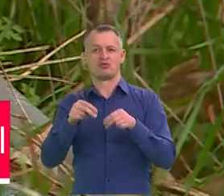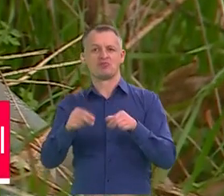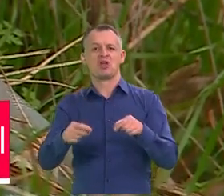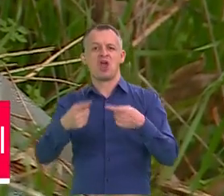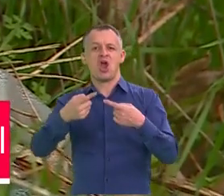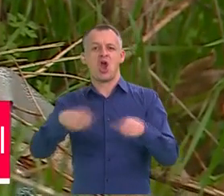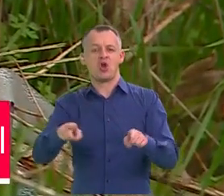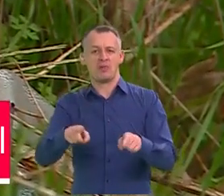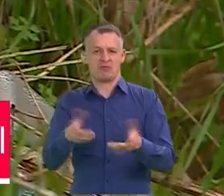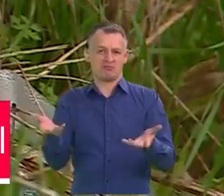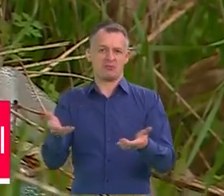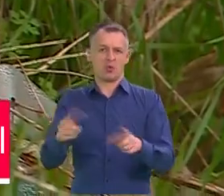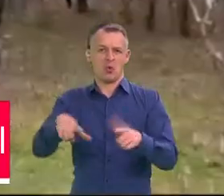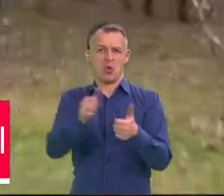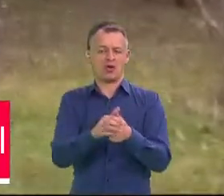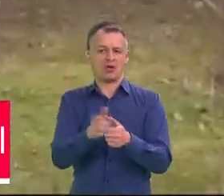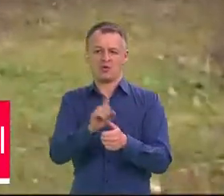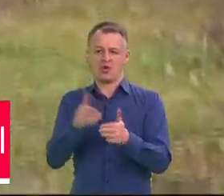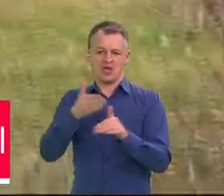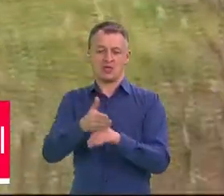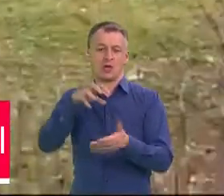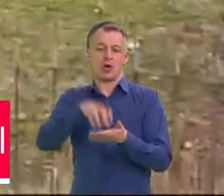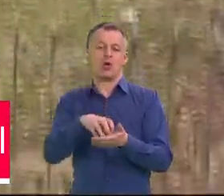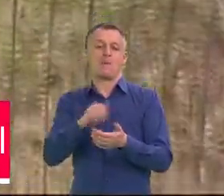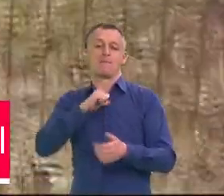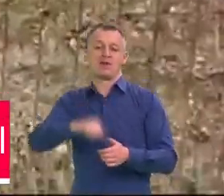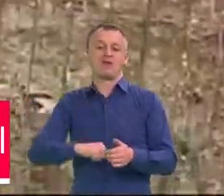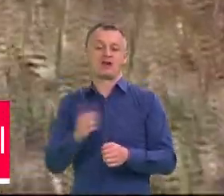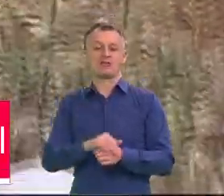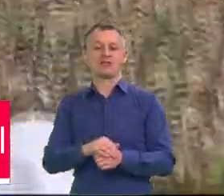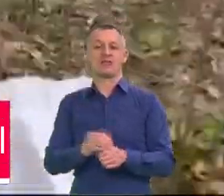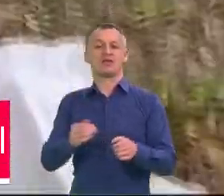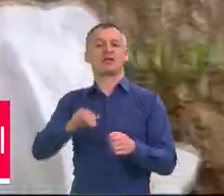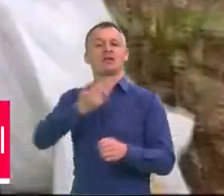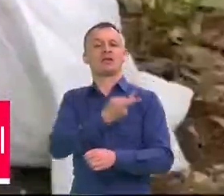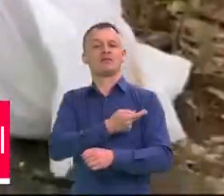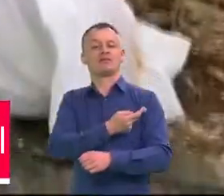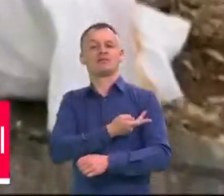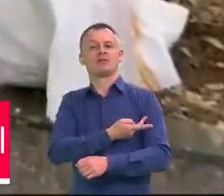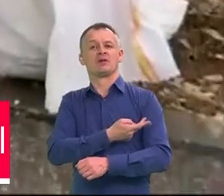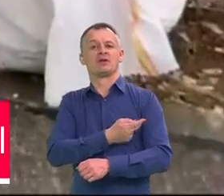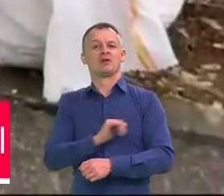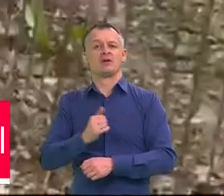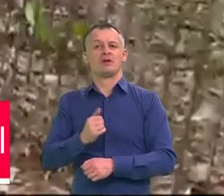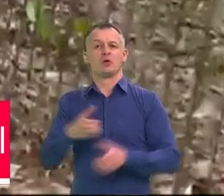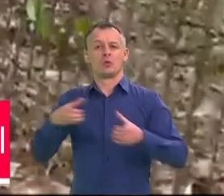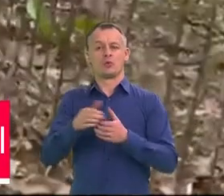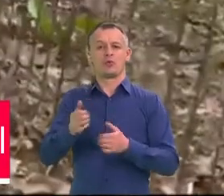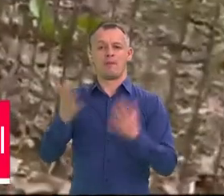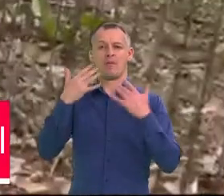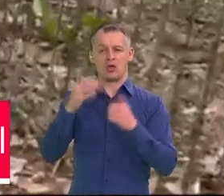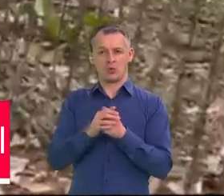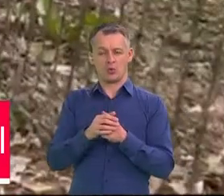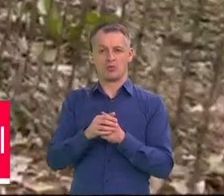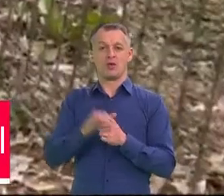unde nu se intervine pentru că e spațiu privat, garda de mediu care se sesizează mai greu decât ar fi necesar, operatori economici care